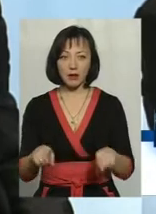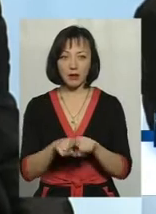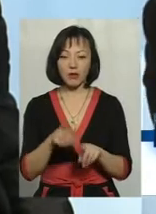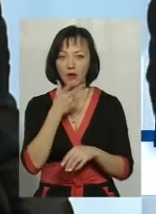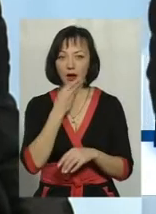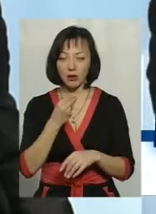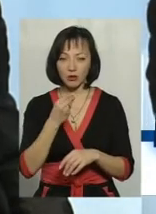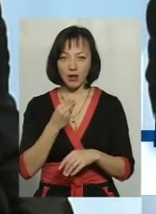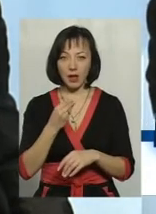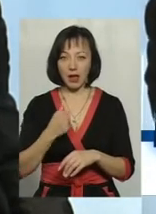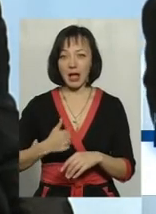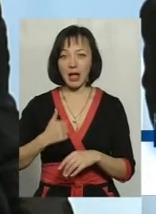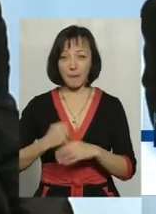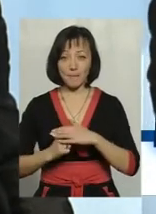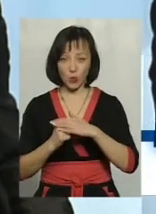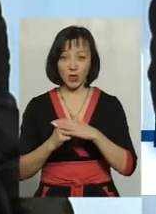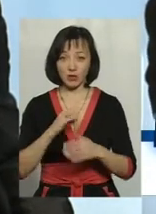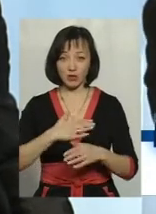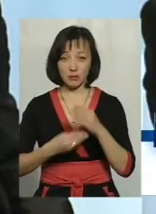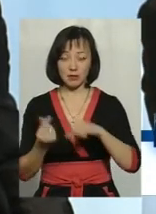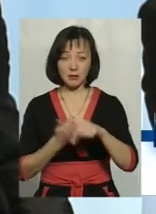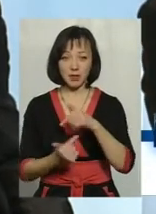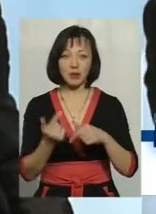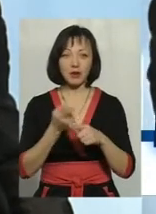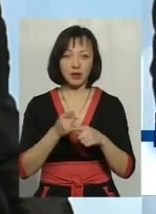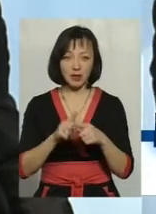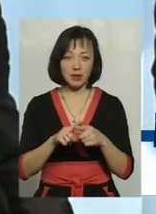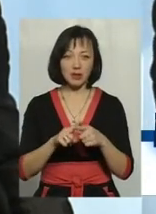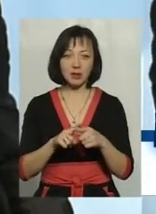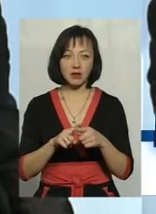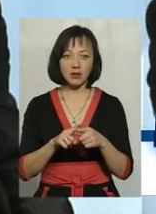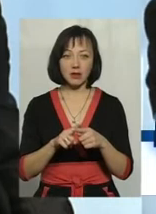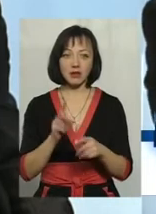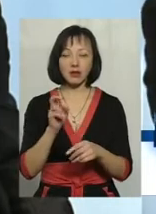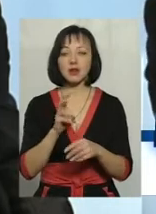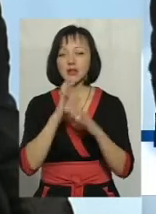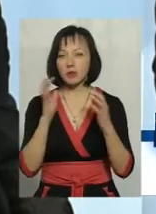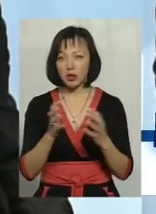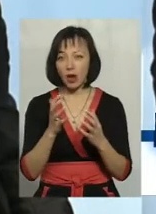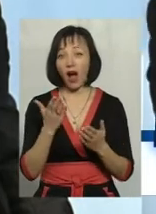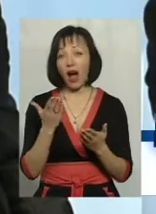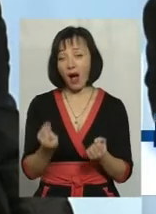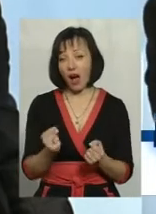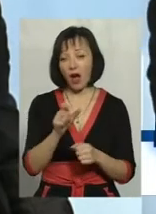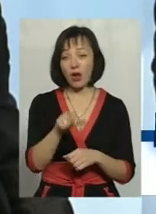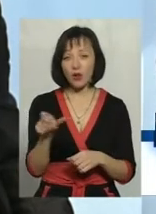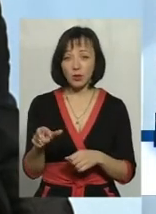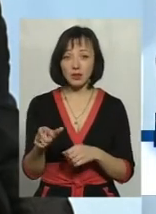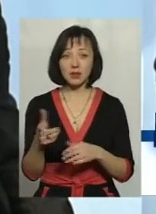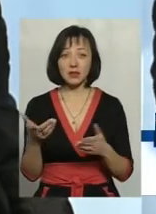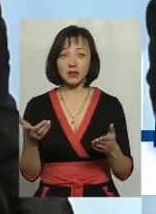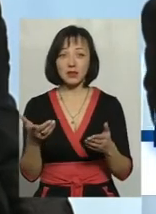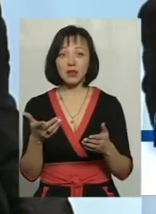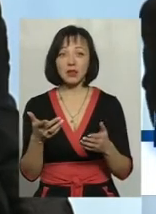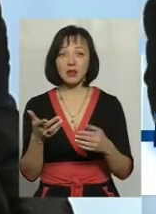гарну репутацію, наші підприємці, вони збережуть ту репутацію. А та частина людей, яка збідніла і не може